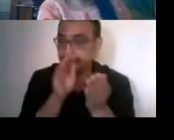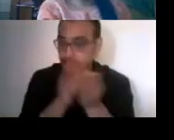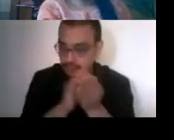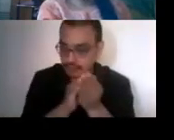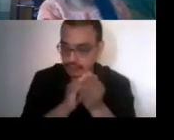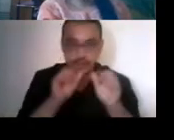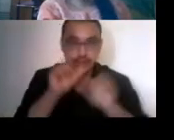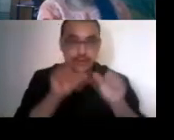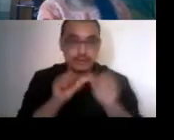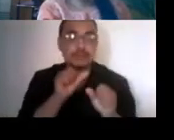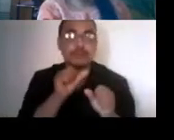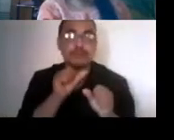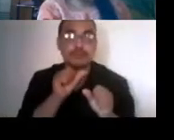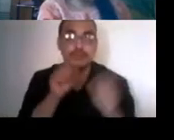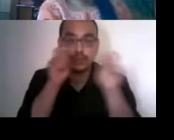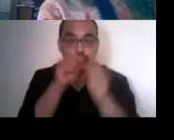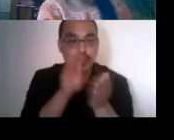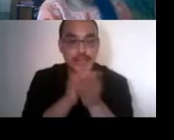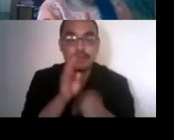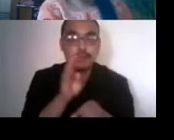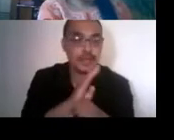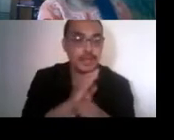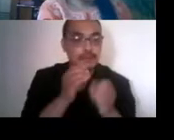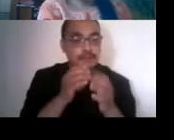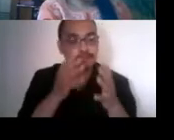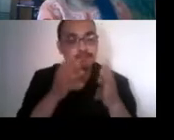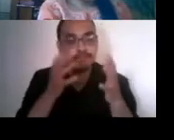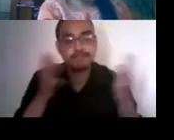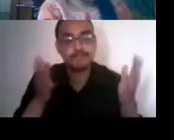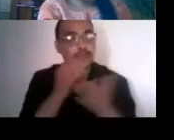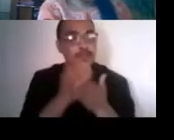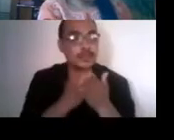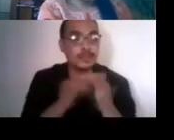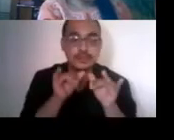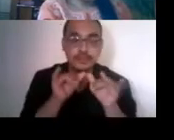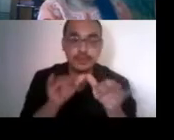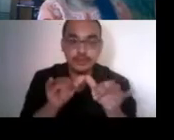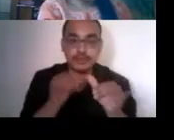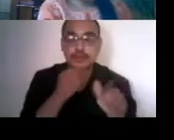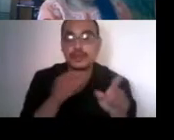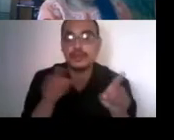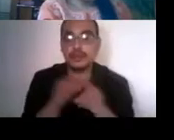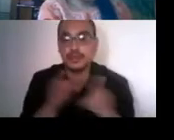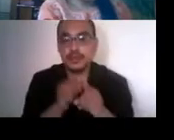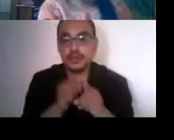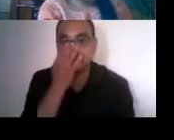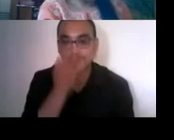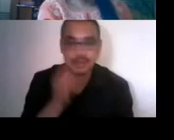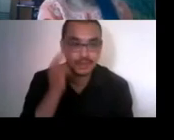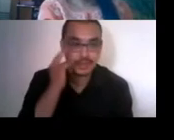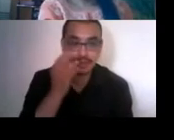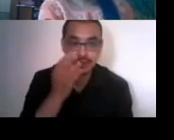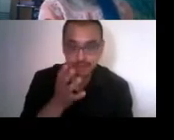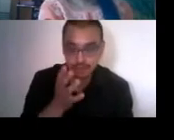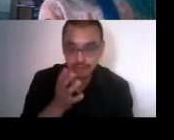लुकाएर जहाँ राख्दाखेरि त्यो थाक पर्दै पर्दै गएर अनि त्यसलाई कसरी व्यवस्थापन गर्ने भन्ने पनि हामीलाई कारण थाहा नहुँदाखेरि यसले